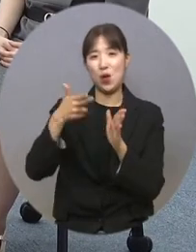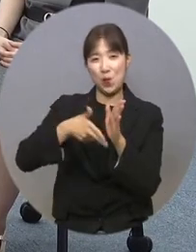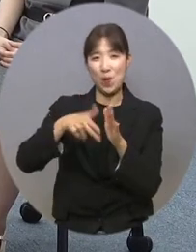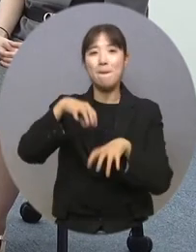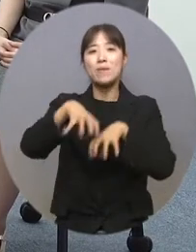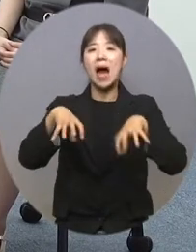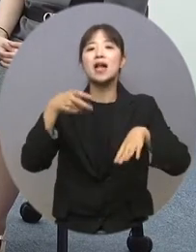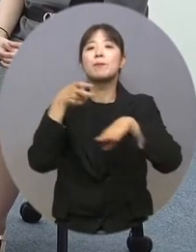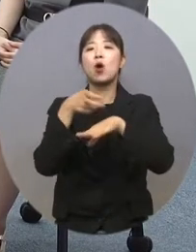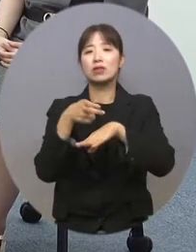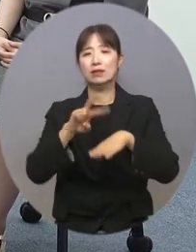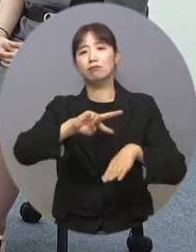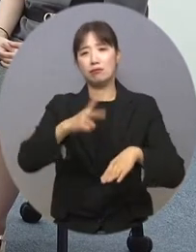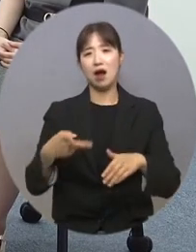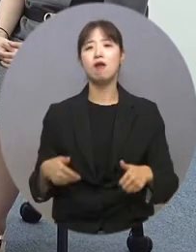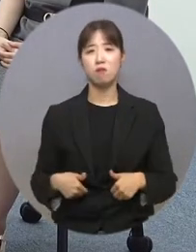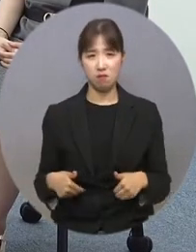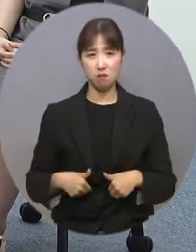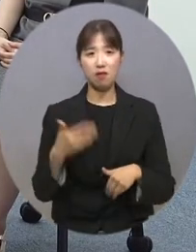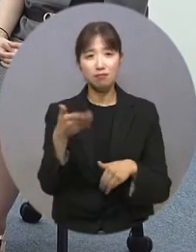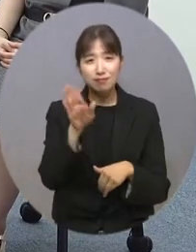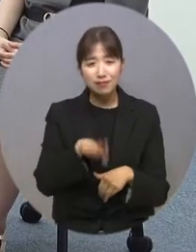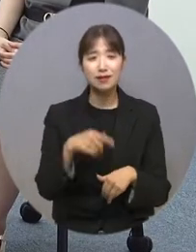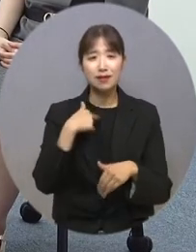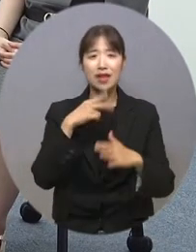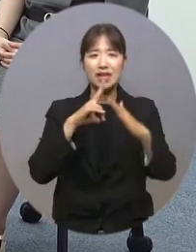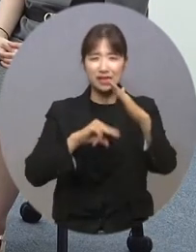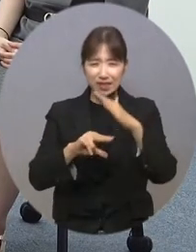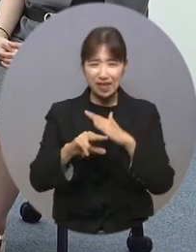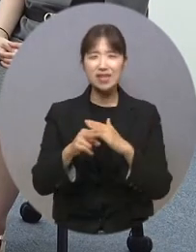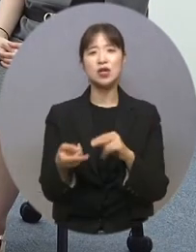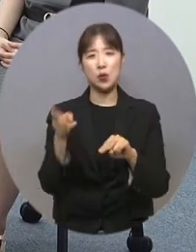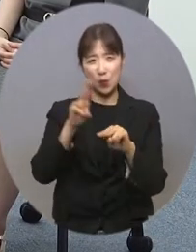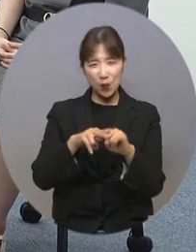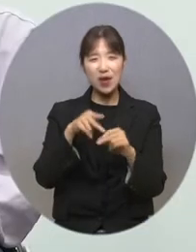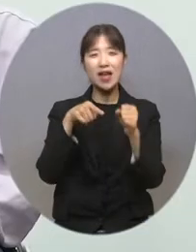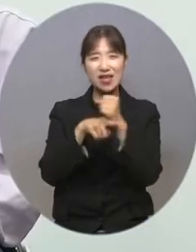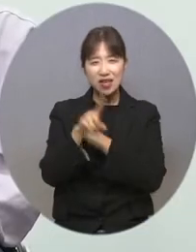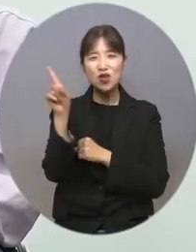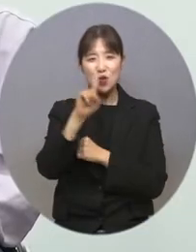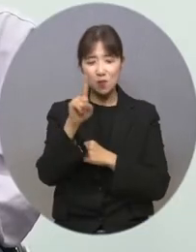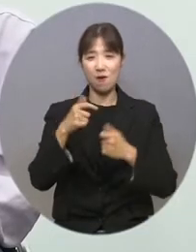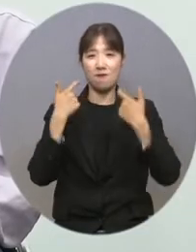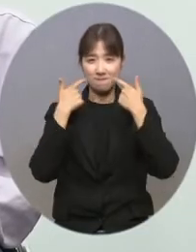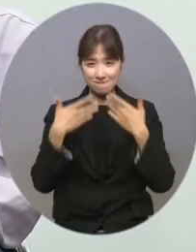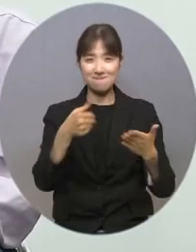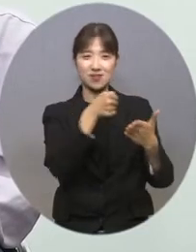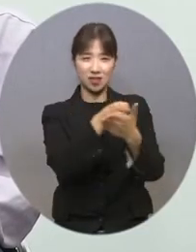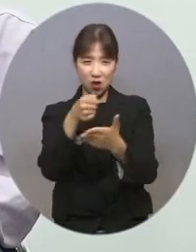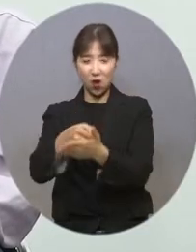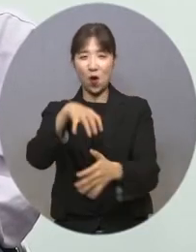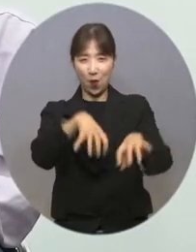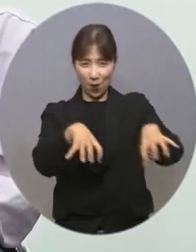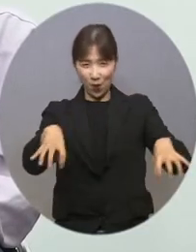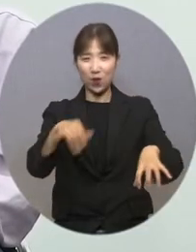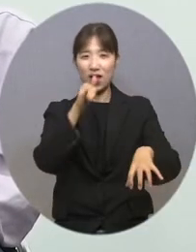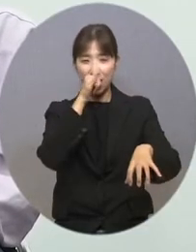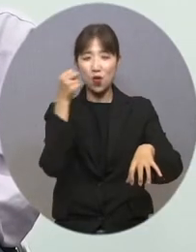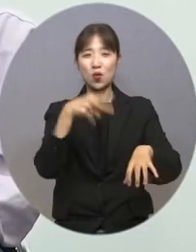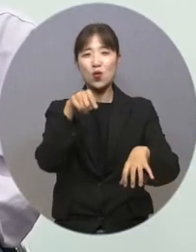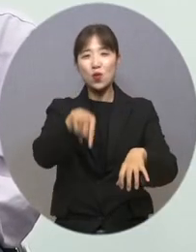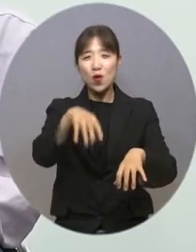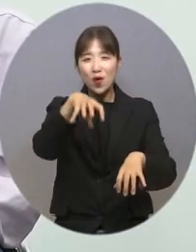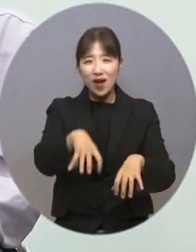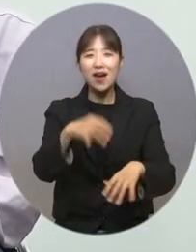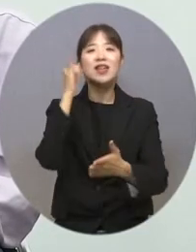마을버스를 a 에 내 일단 어제 아슬 을 제가 제 활용이라는 이유는 정해진 플랫폼에서 든 것 뿐만 아니라 그 역사의 전화를